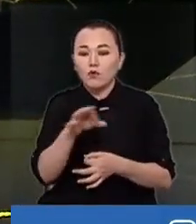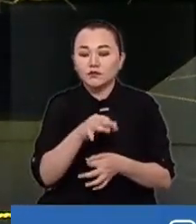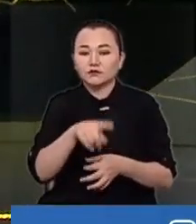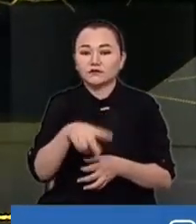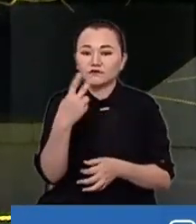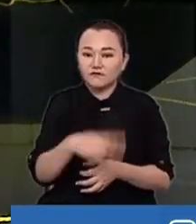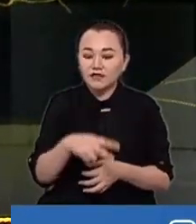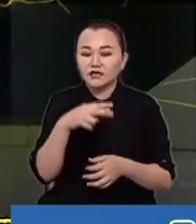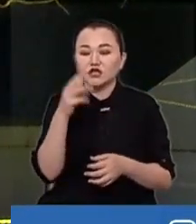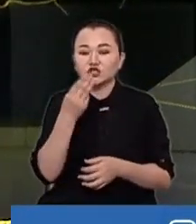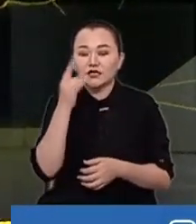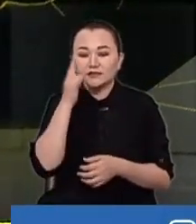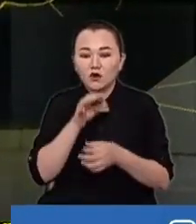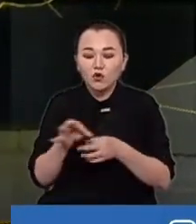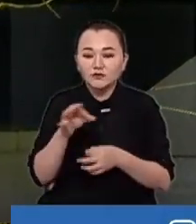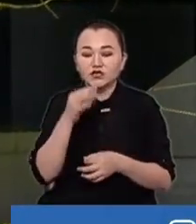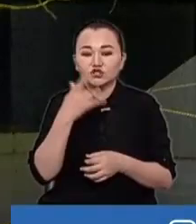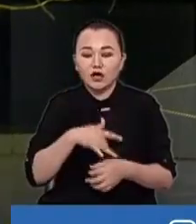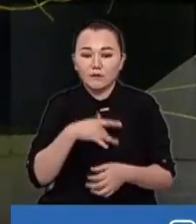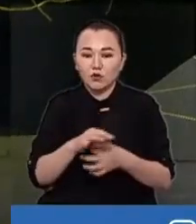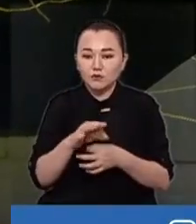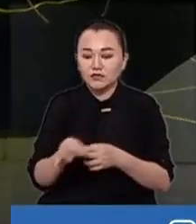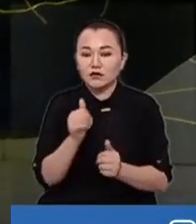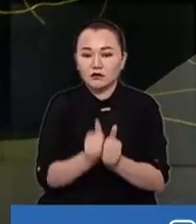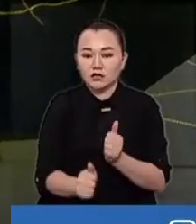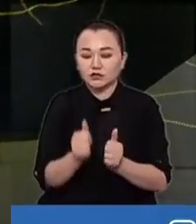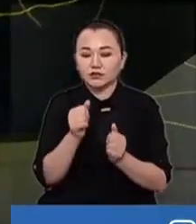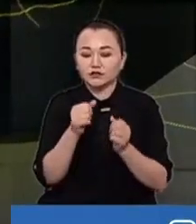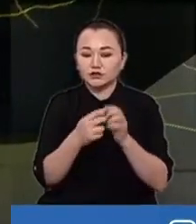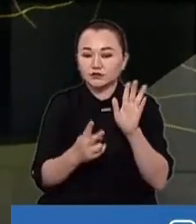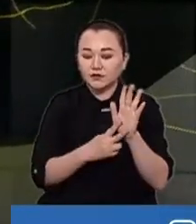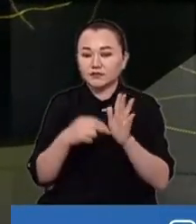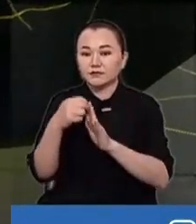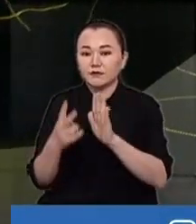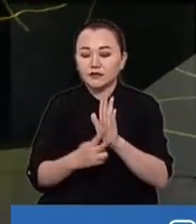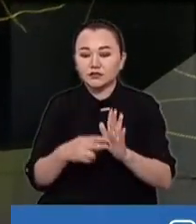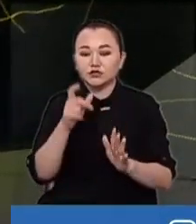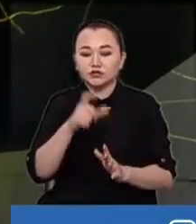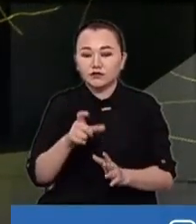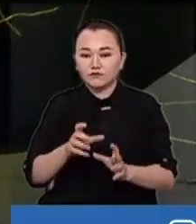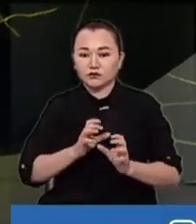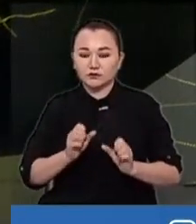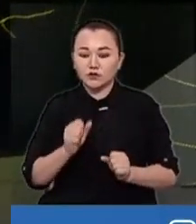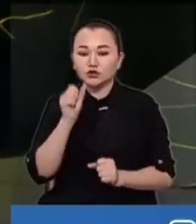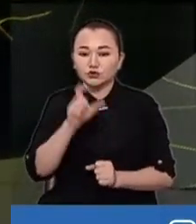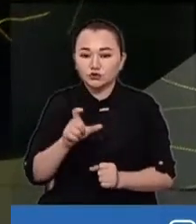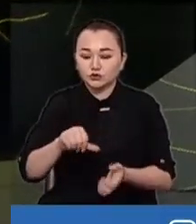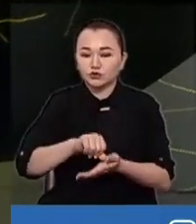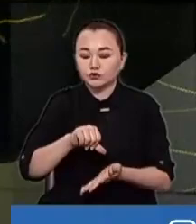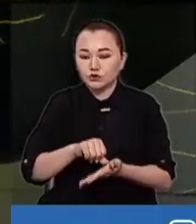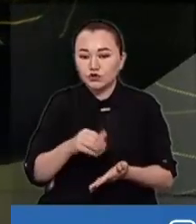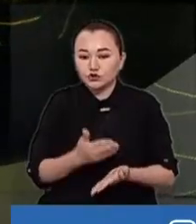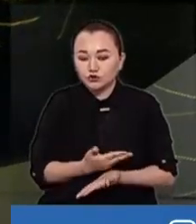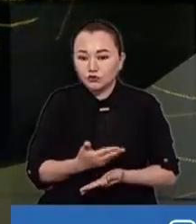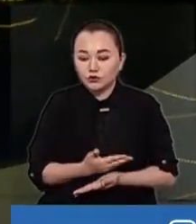20, ал Шығыс Қазақстан облысы мен Жамбыл облыстарының әрқайсысында 17 батырымыз ғұмыр кешуде. Әріптесім Самал